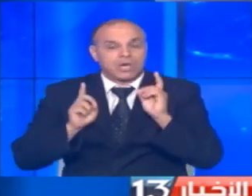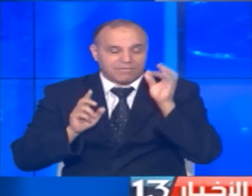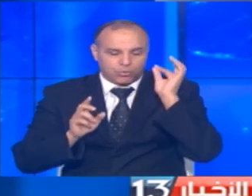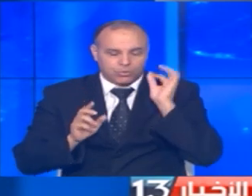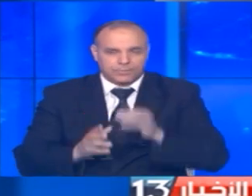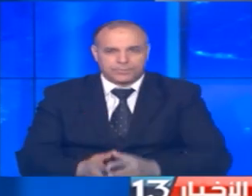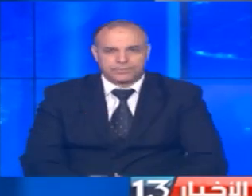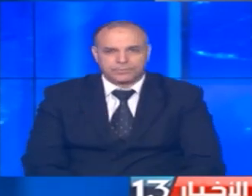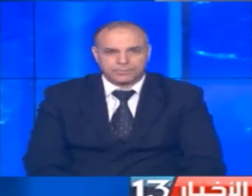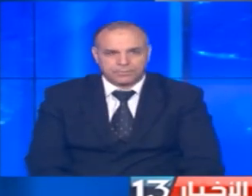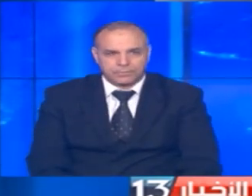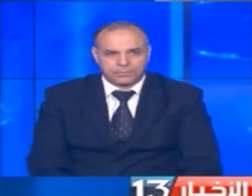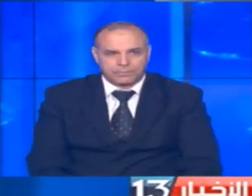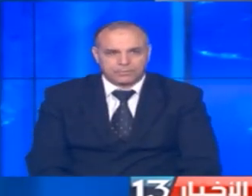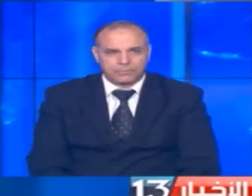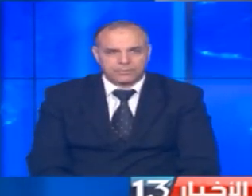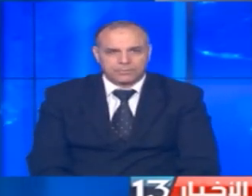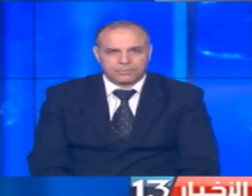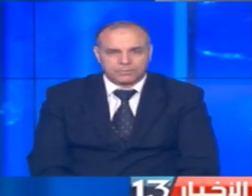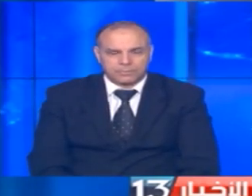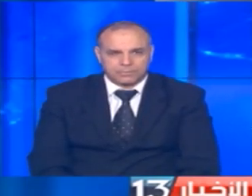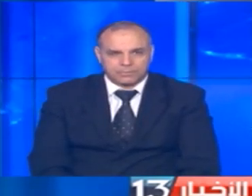الديمقراطي.